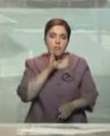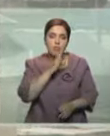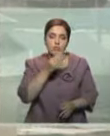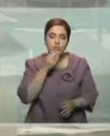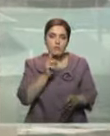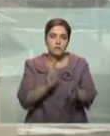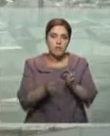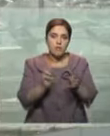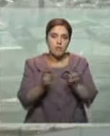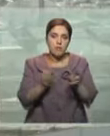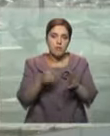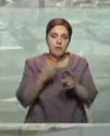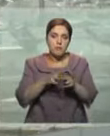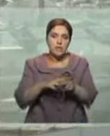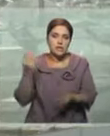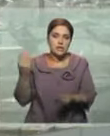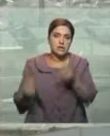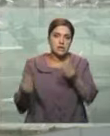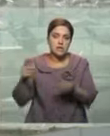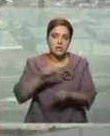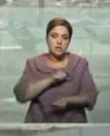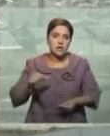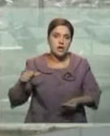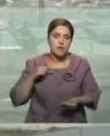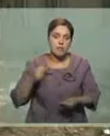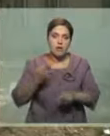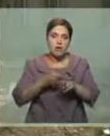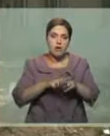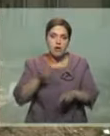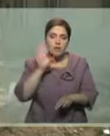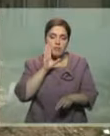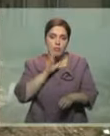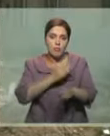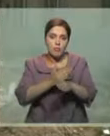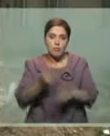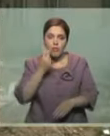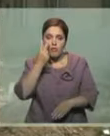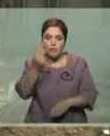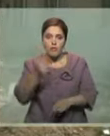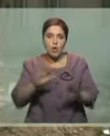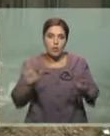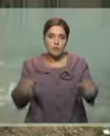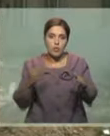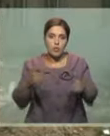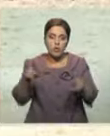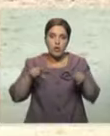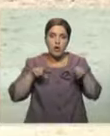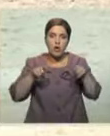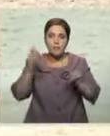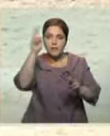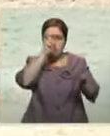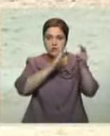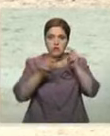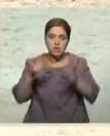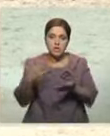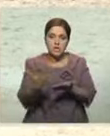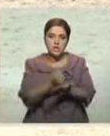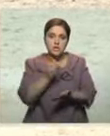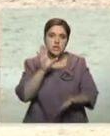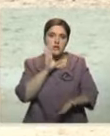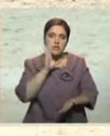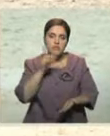дворе с соседскими мальчишками. Женщина спохватилась о пропаже, только когда ребята зашли в дом без нее. Обежав всю округу, родственники нашли годовалую